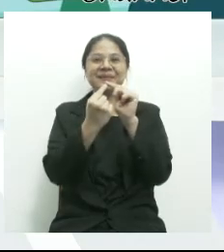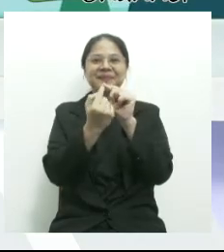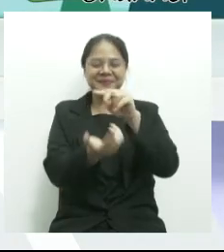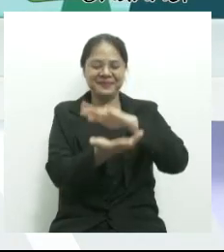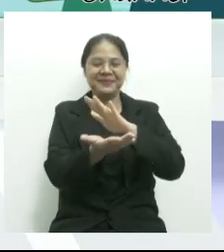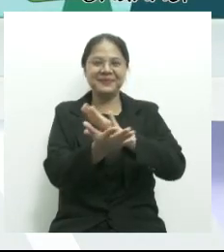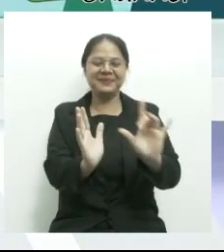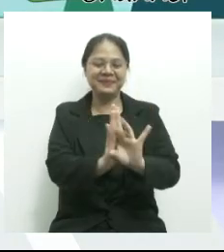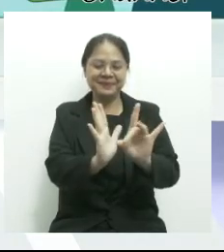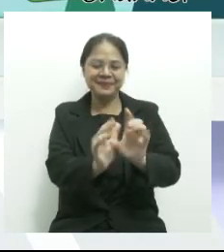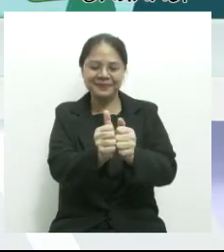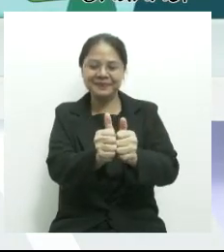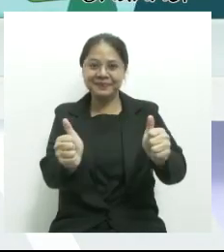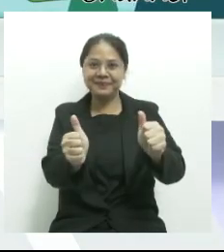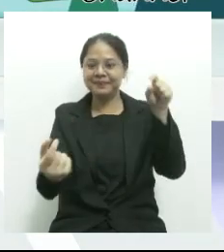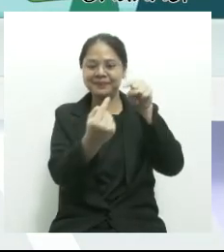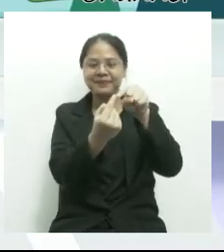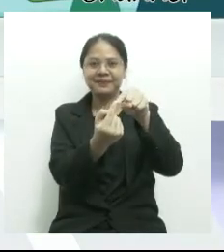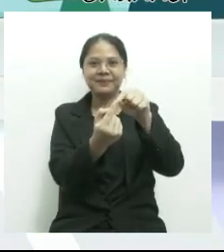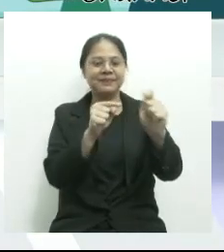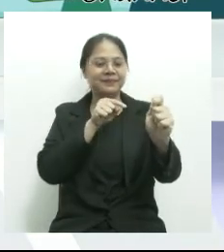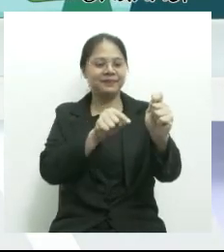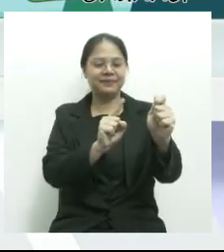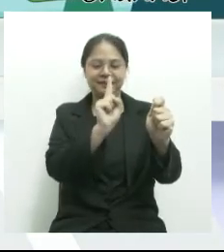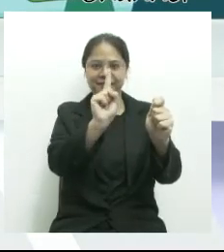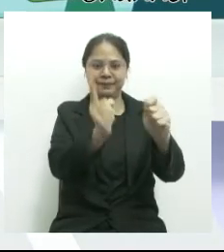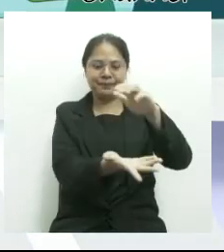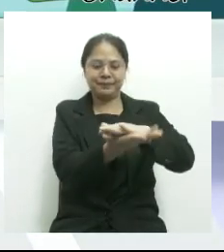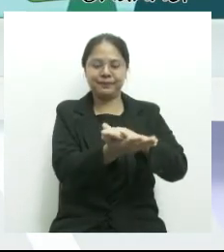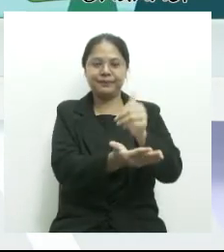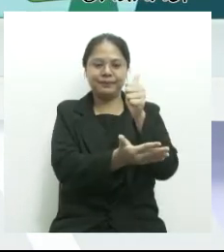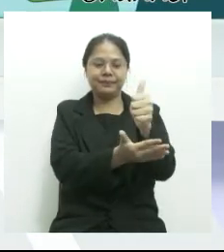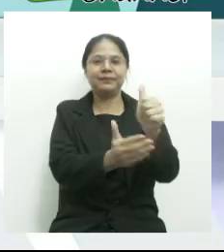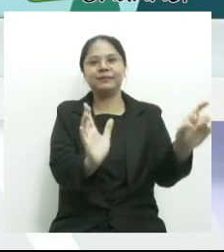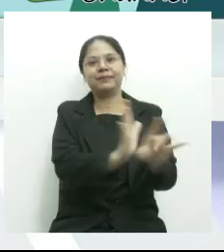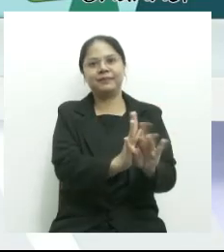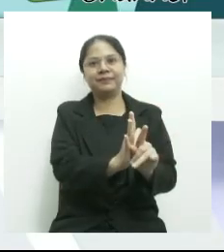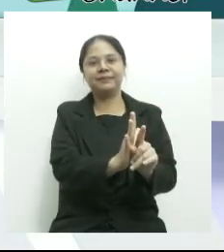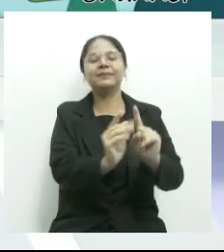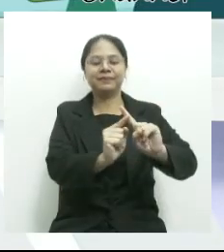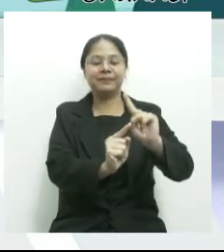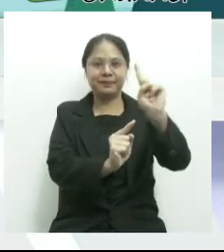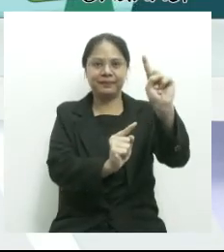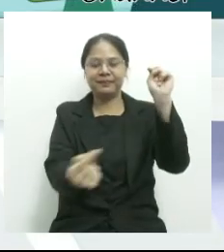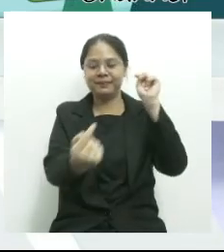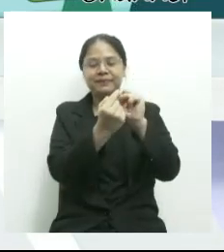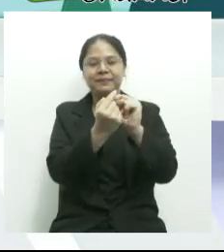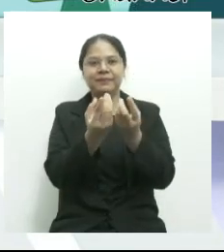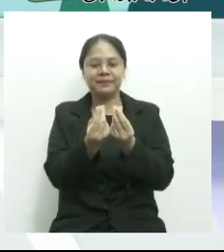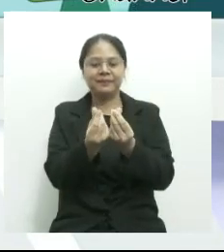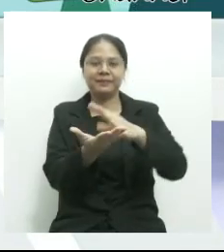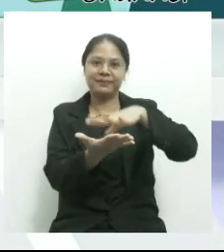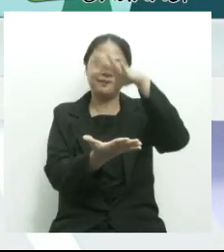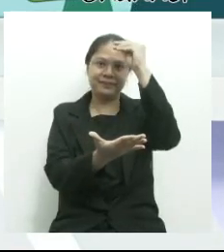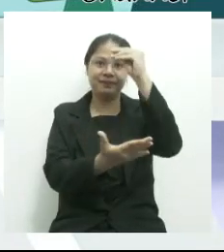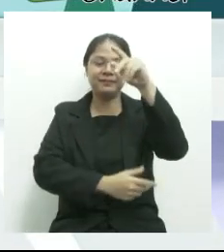ภาพตามโครงการ1อำเภอ1โรงเรียนคุณภาพของโรงเรียนบ้านท่าข้ามจังหวัดปัตตานีสังกัดสำนักงานเขตพื้นที่การศึกษา